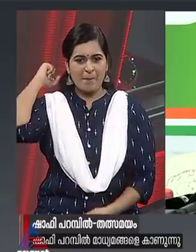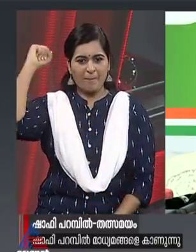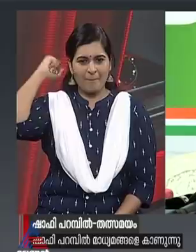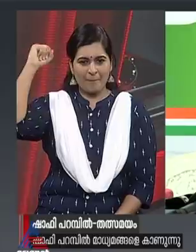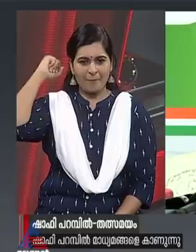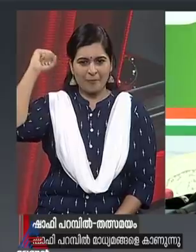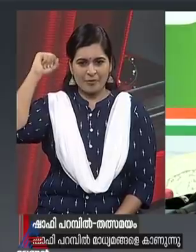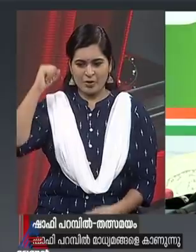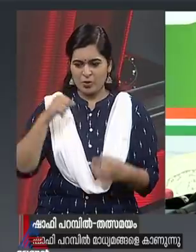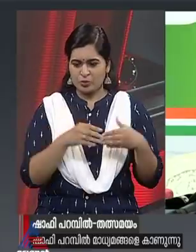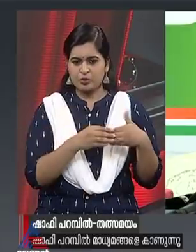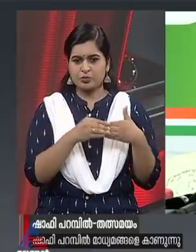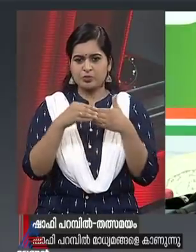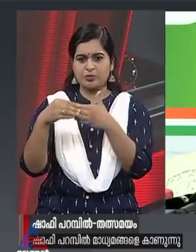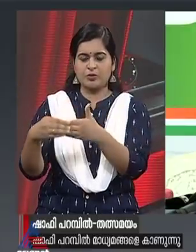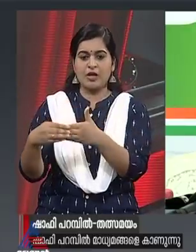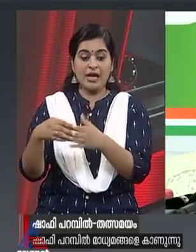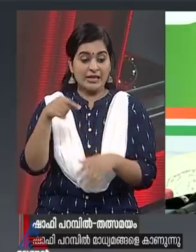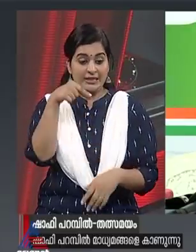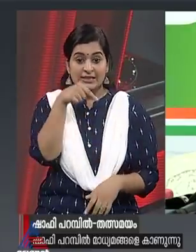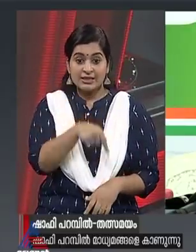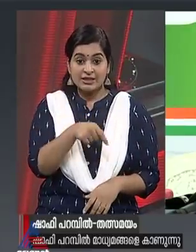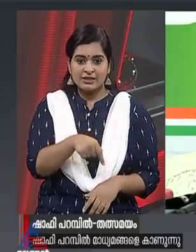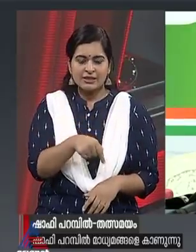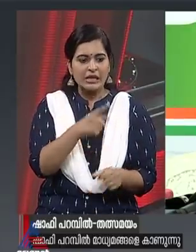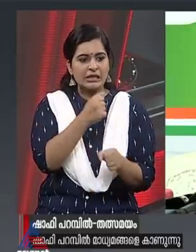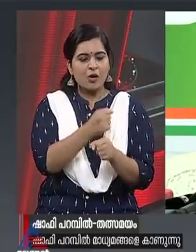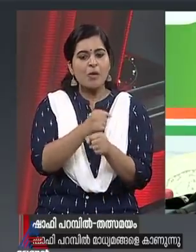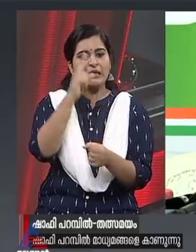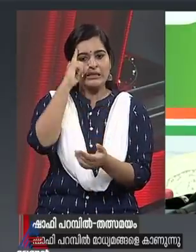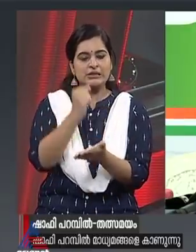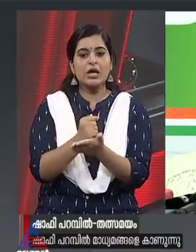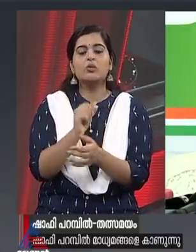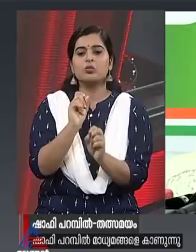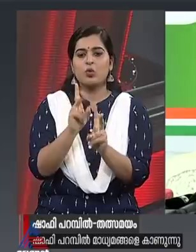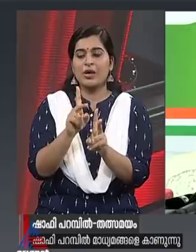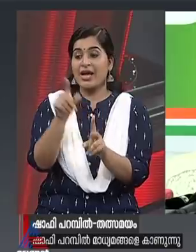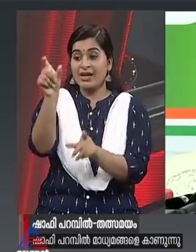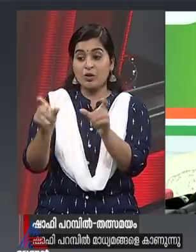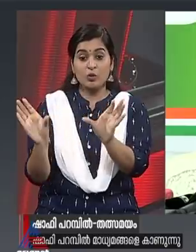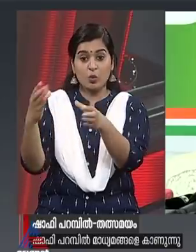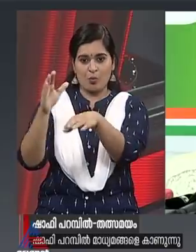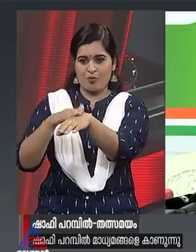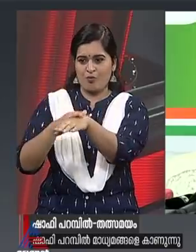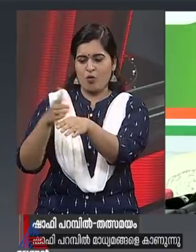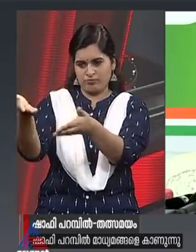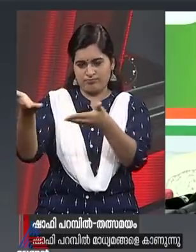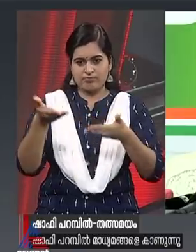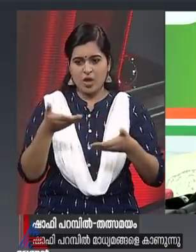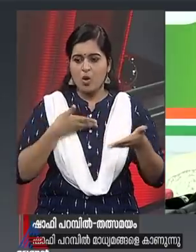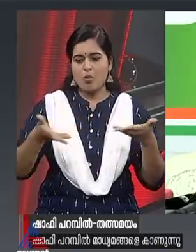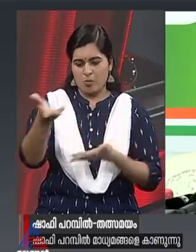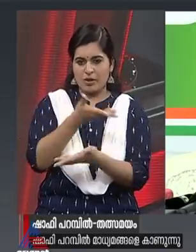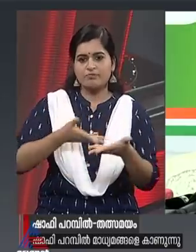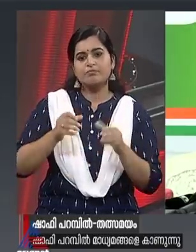സമരക്കാരെ വിളിച്ചു വരുത്താൻ ഇന്നെങ്കിലും ഗവൺമെന്റ് തയ്യാറാവേണ്ടി വന്നു. ഇത്രയും നാൾ ചർച്ചയില്ലെന്നും ഒന്നും